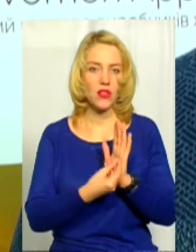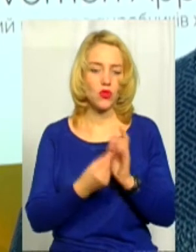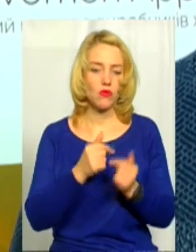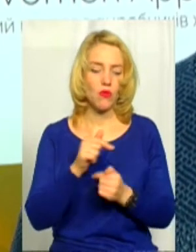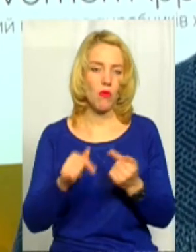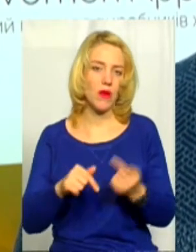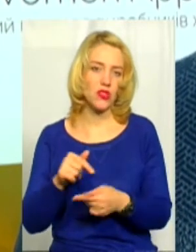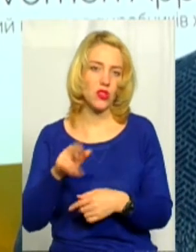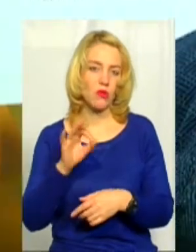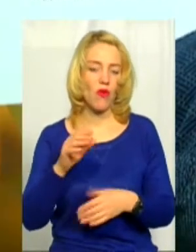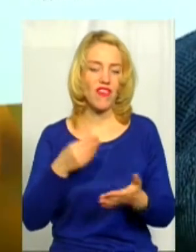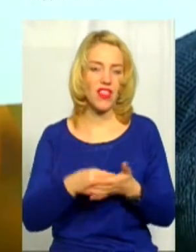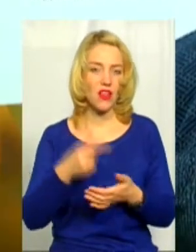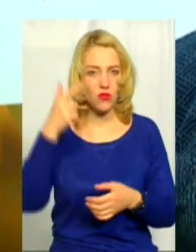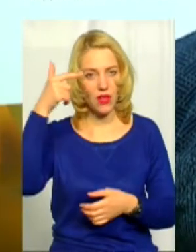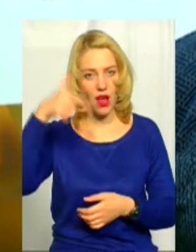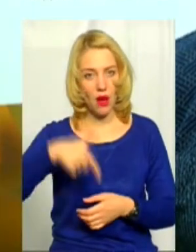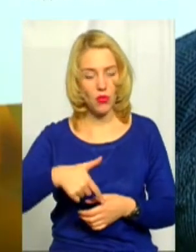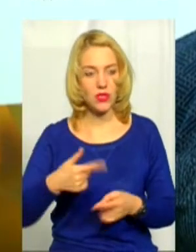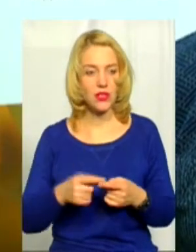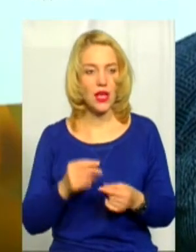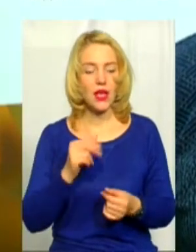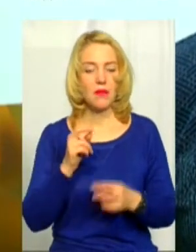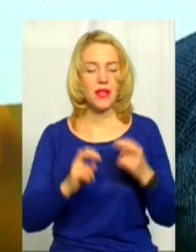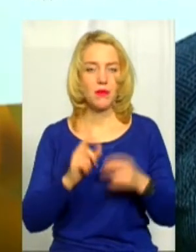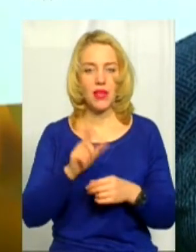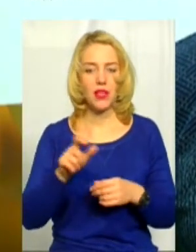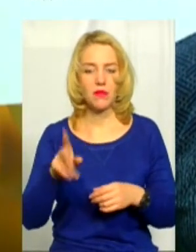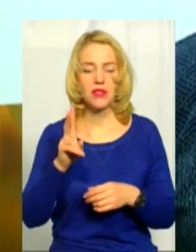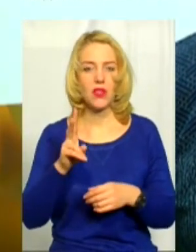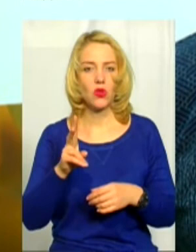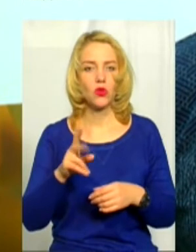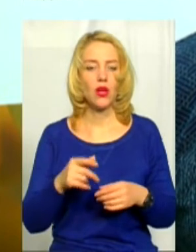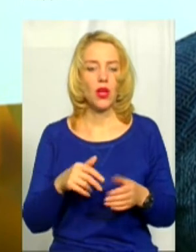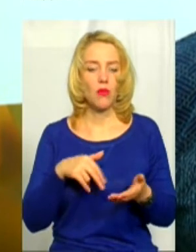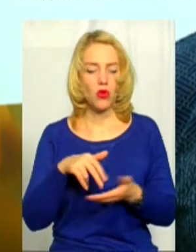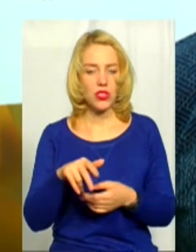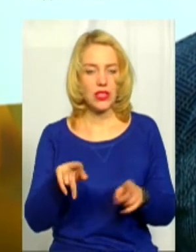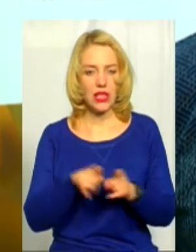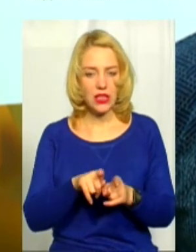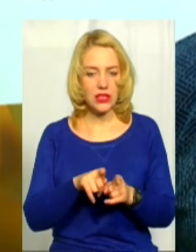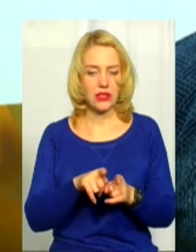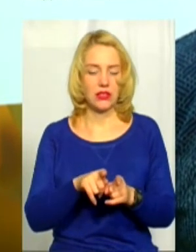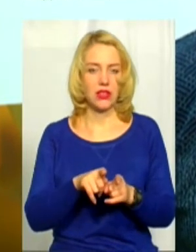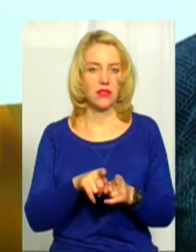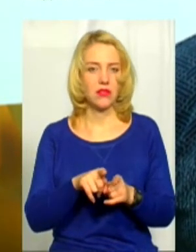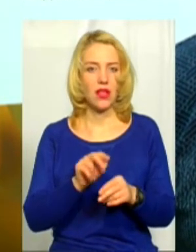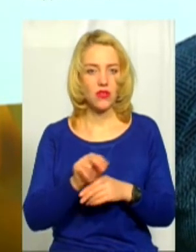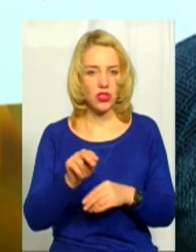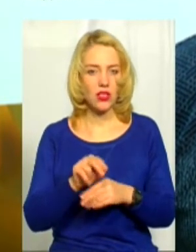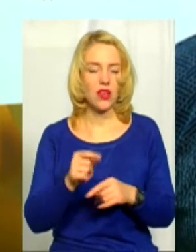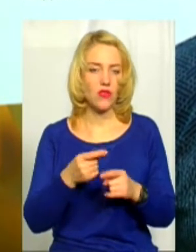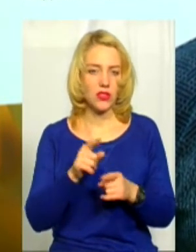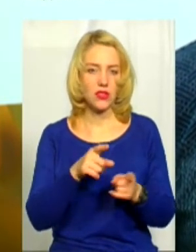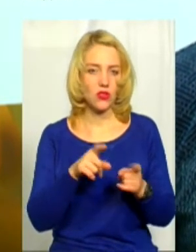по фінансовій грамотності. Підприємці, які пройшли ці навчальні програми, усвідомили свою фінансову грамотність і